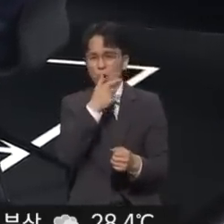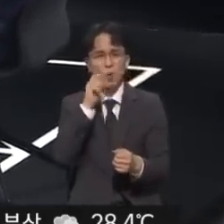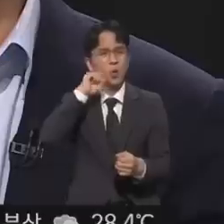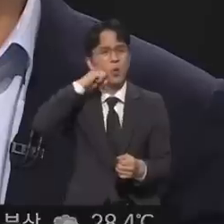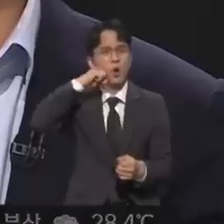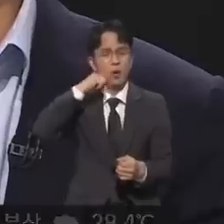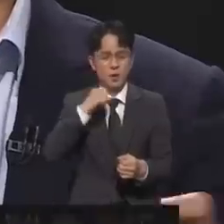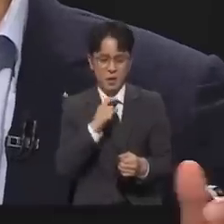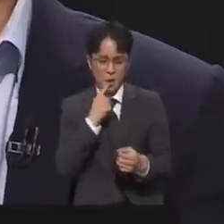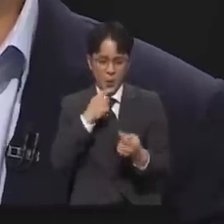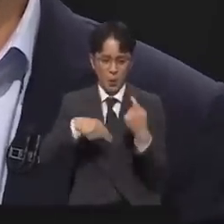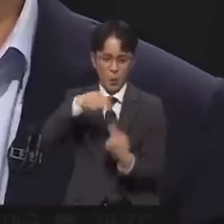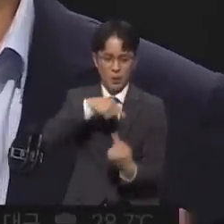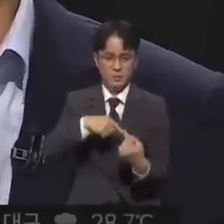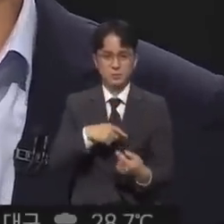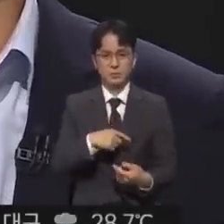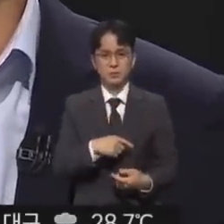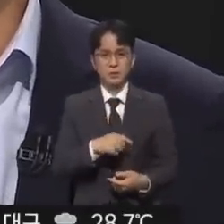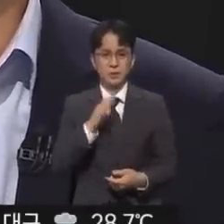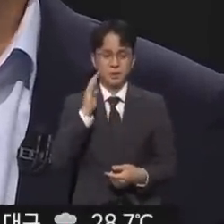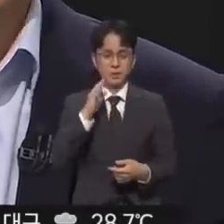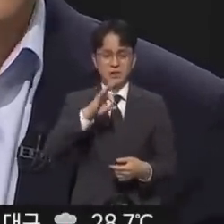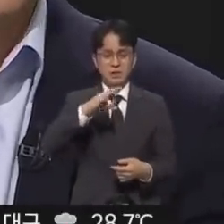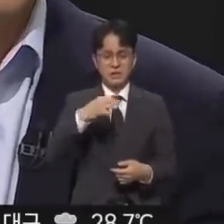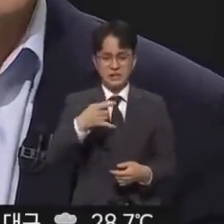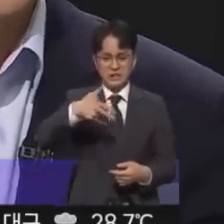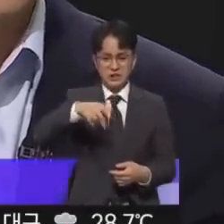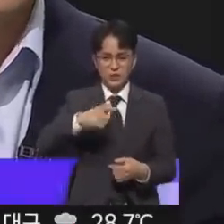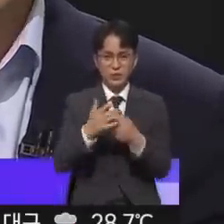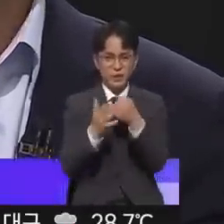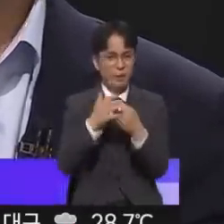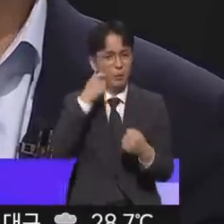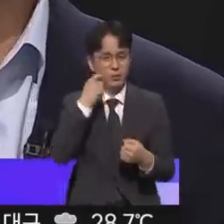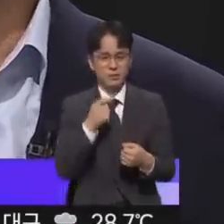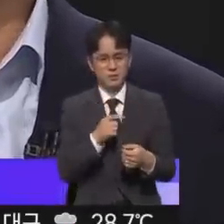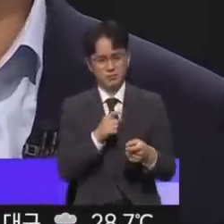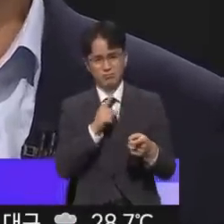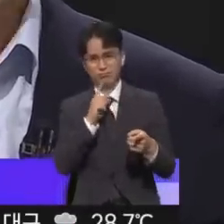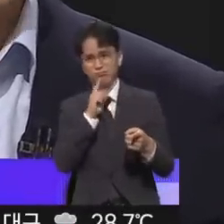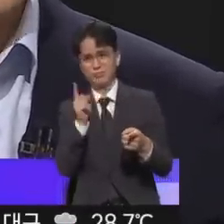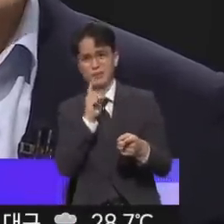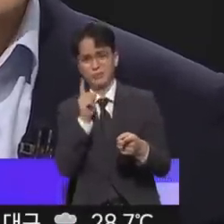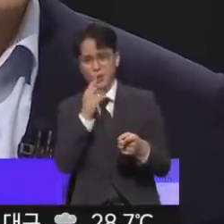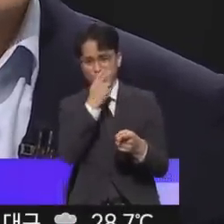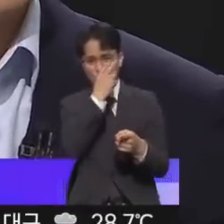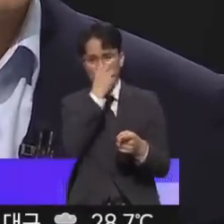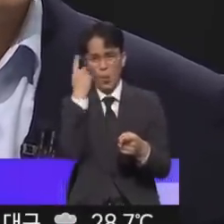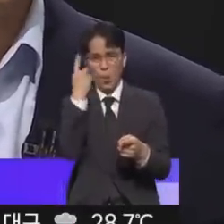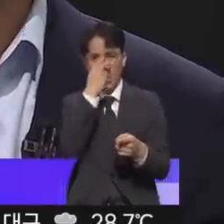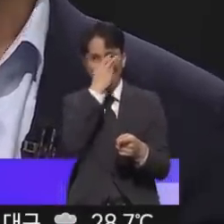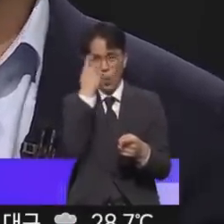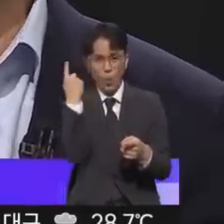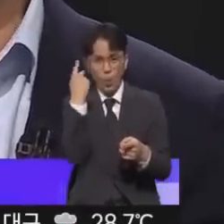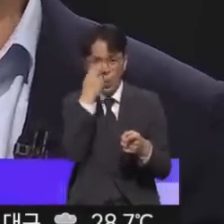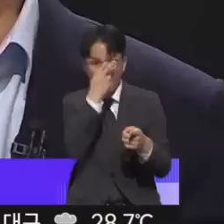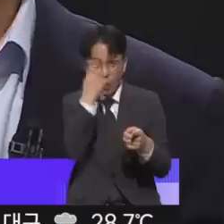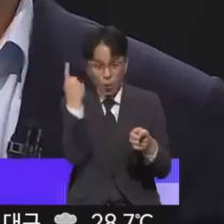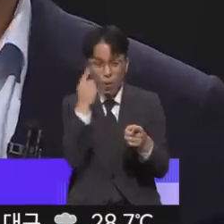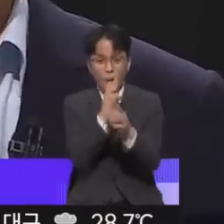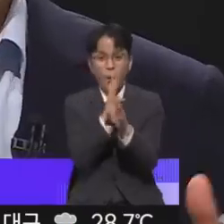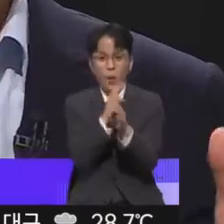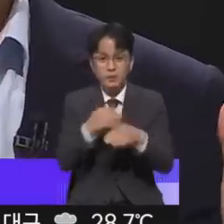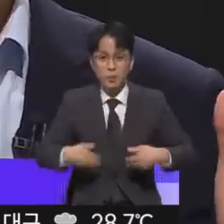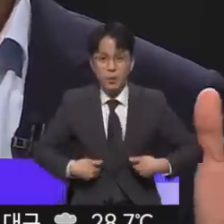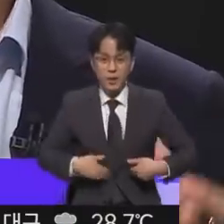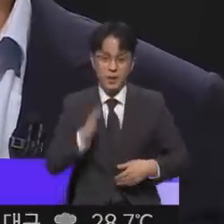중요한 사항이 아니고 대통령 퇴근길에 무슨 의존이 필요하겠습니까 경우에 문제죠 그러면 경우는 평상시에 않은 게 아니거든요 위기시 않은 거예요 그러면 은